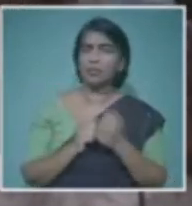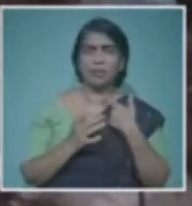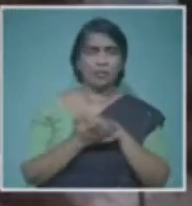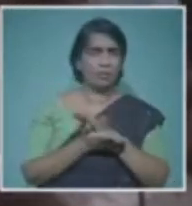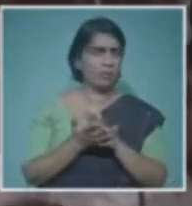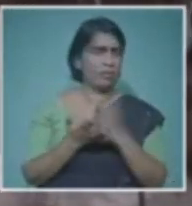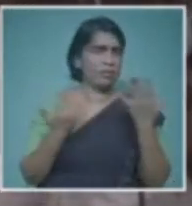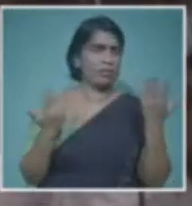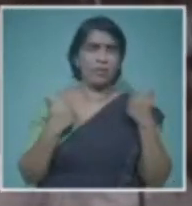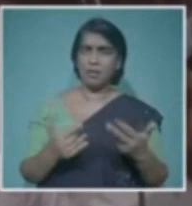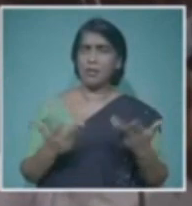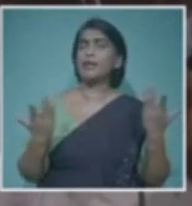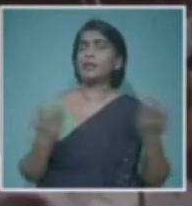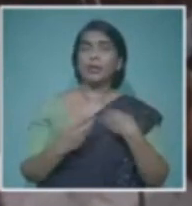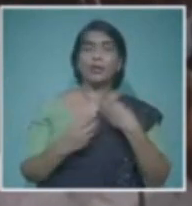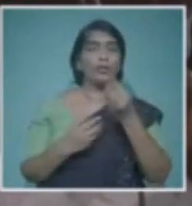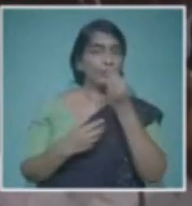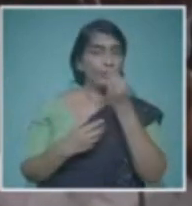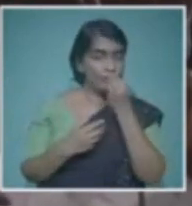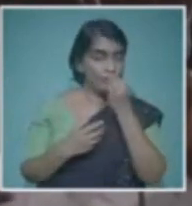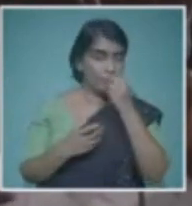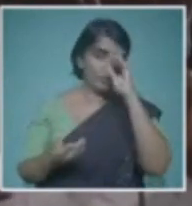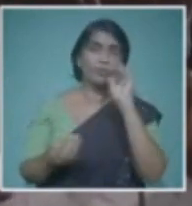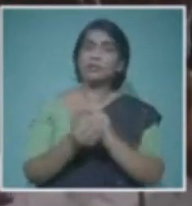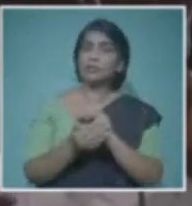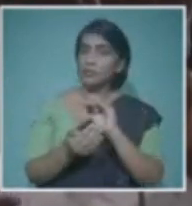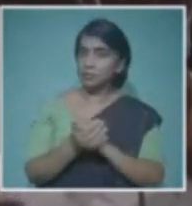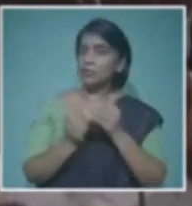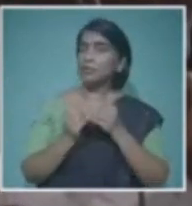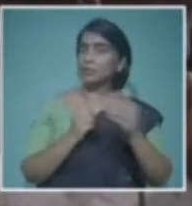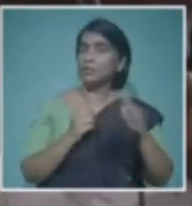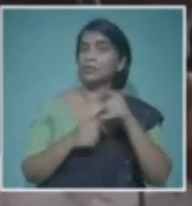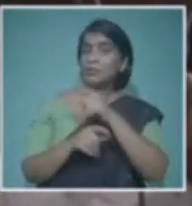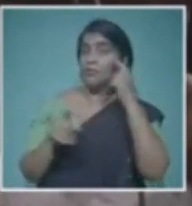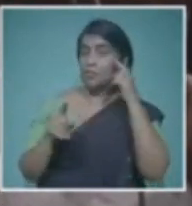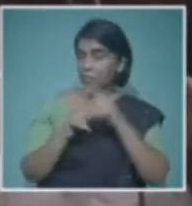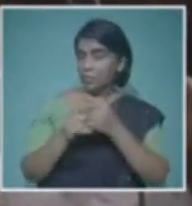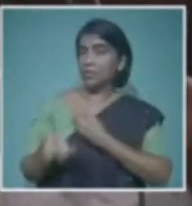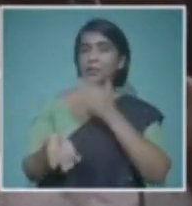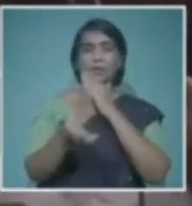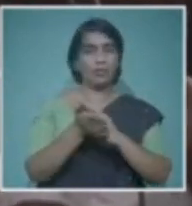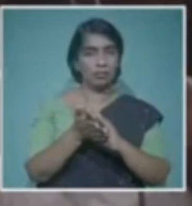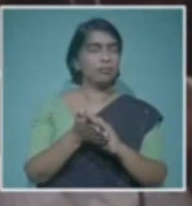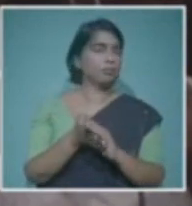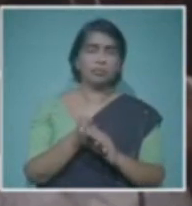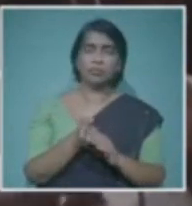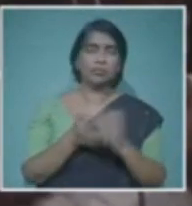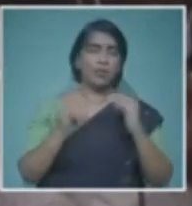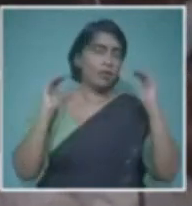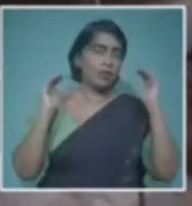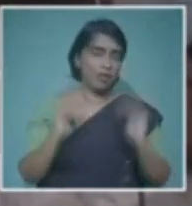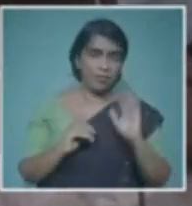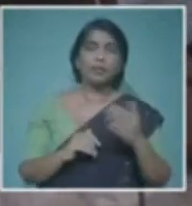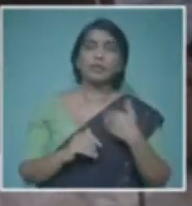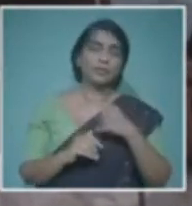ඉතාමත්ම අපැහැදිලි තැනක තියෙන්නේ. ආහාර සුරක්ෂිතභාවය පිළිබඳ ඔවුන්ගේ මැදිහත් වීමත් අතිශයින්ම